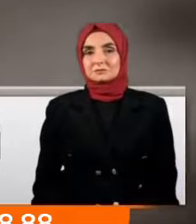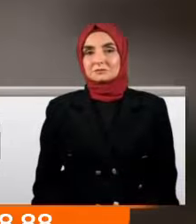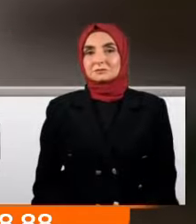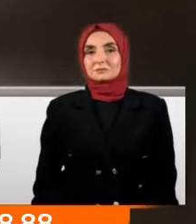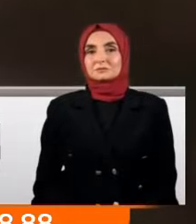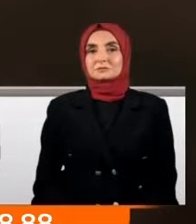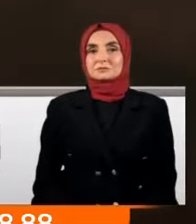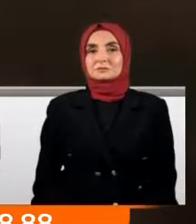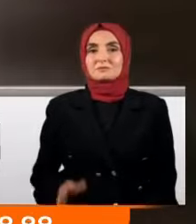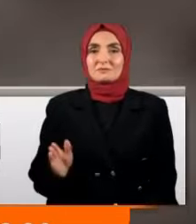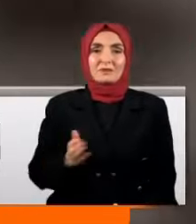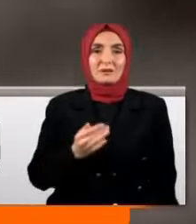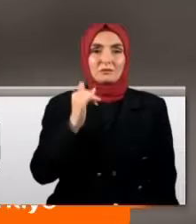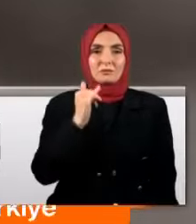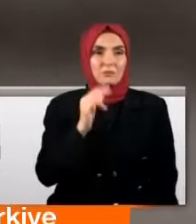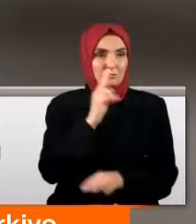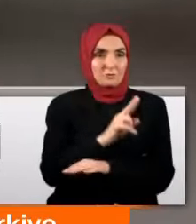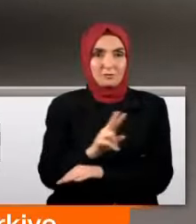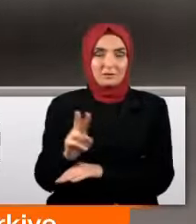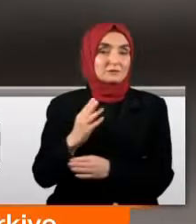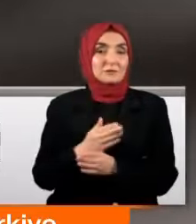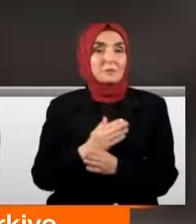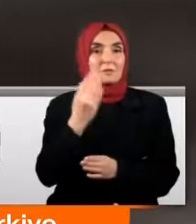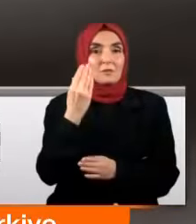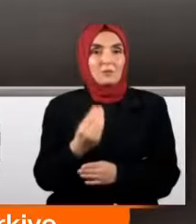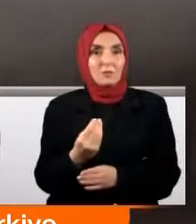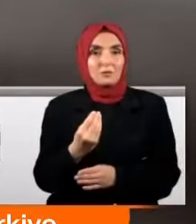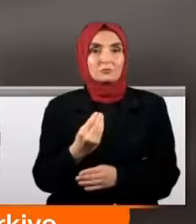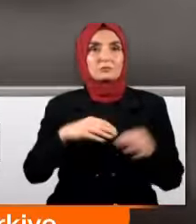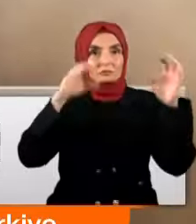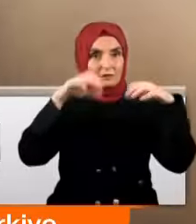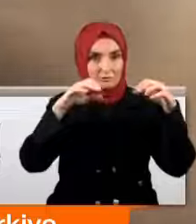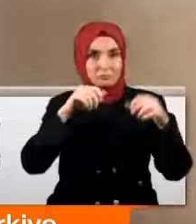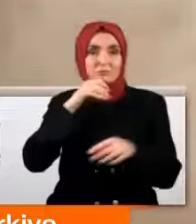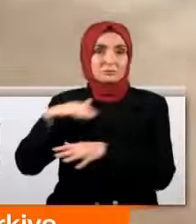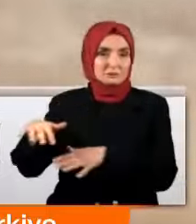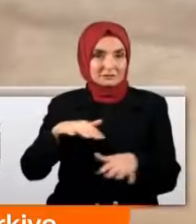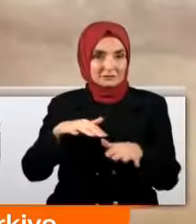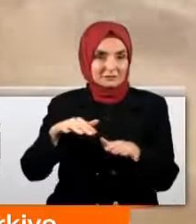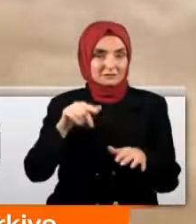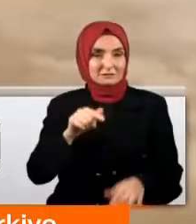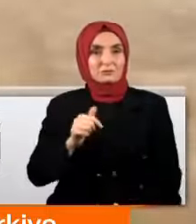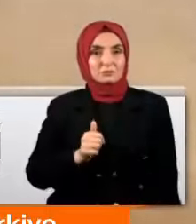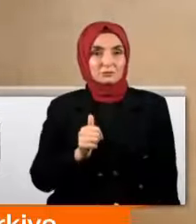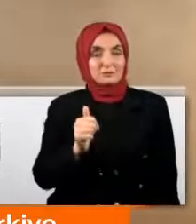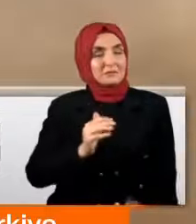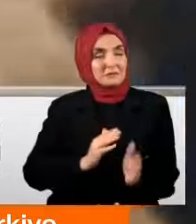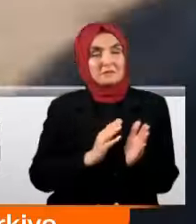Durumu daha da vahim kılan sağanak ve selin önümüzdeki günlerde de devam edecek olması.